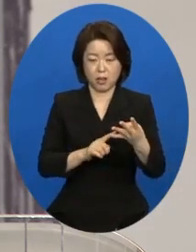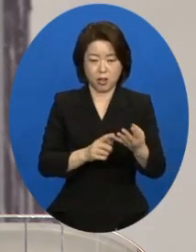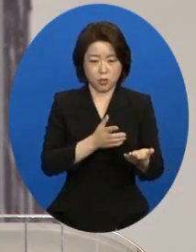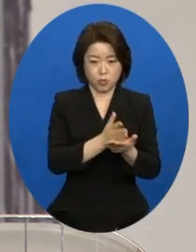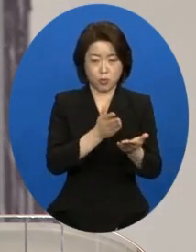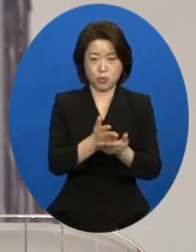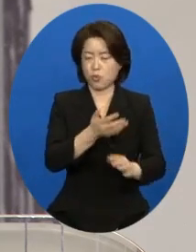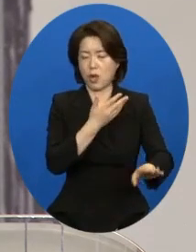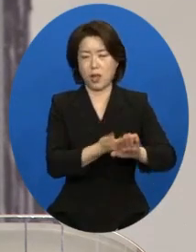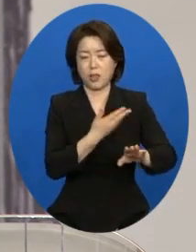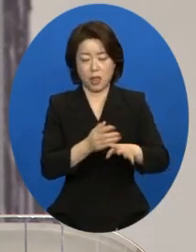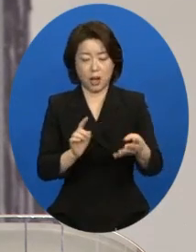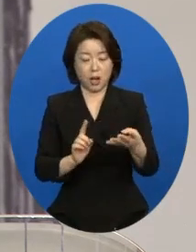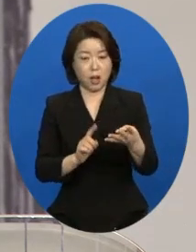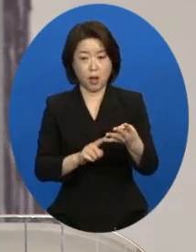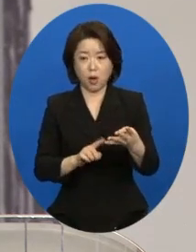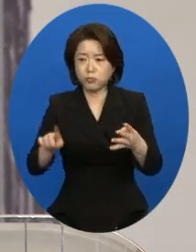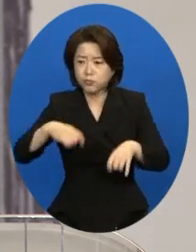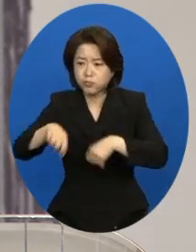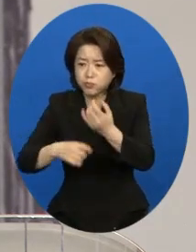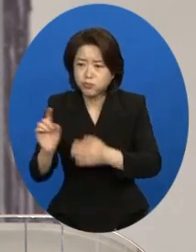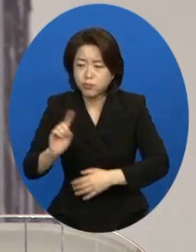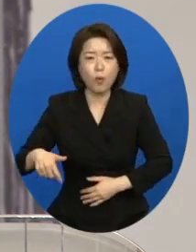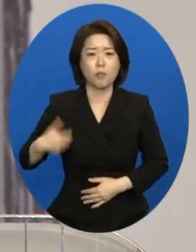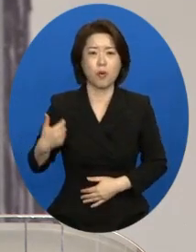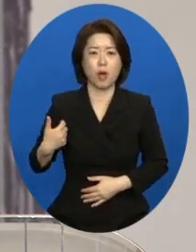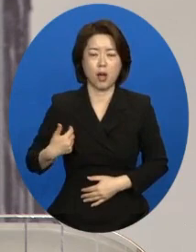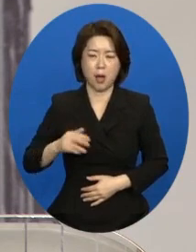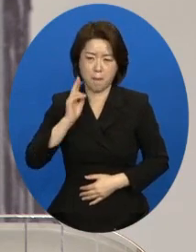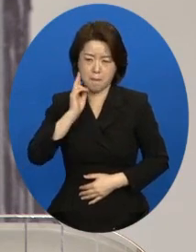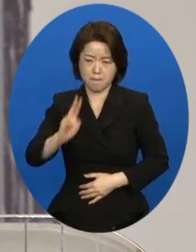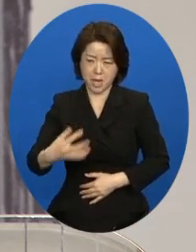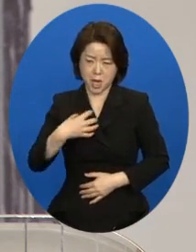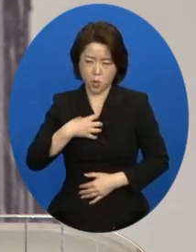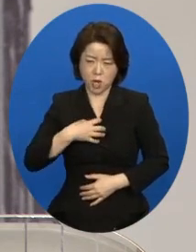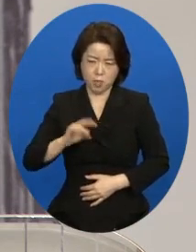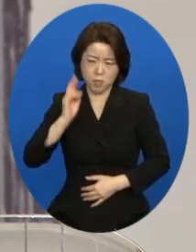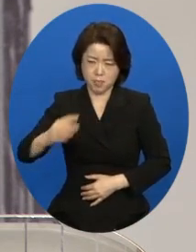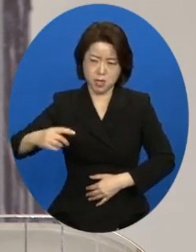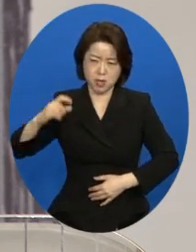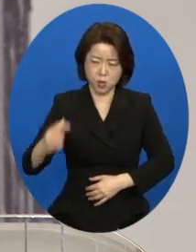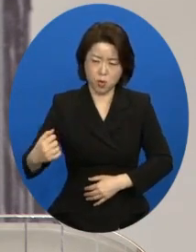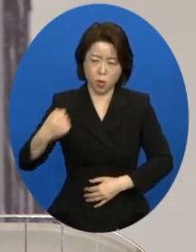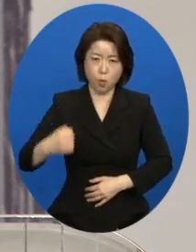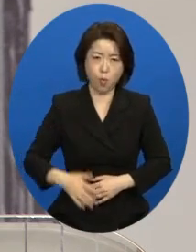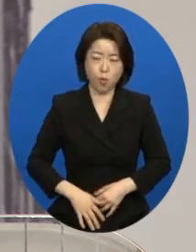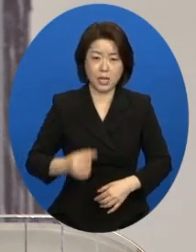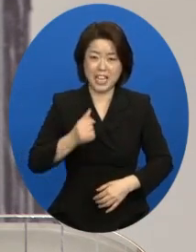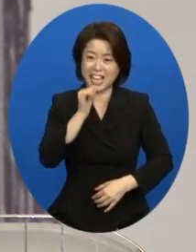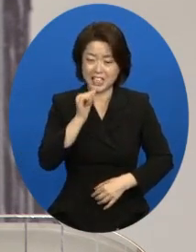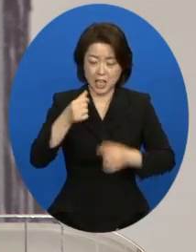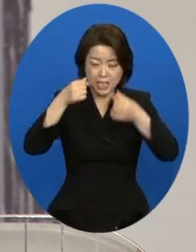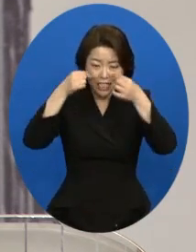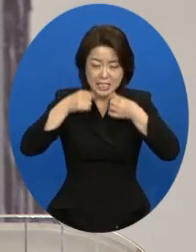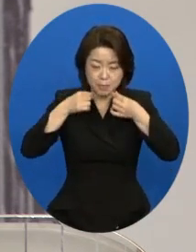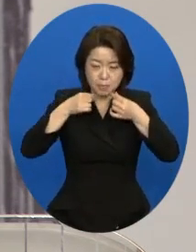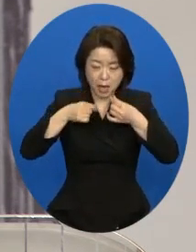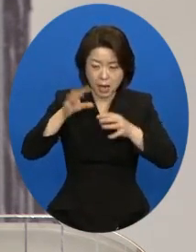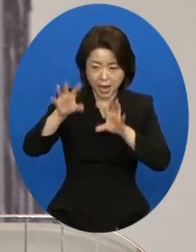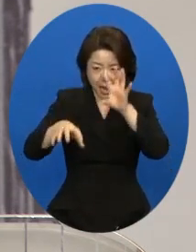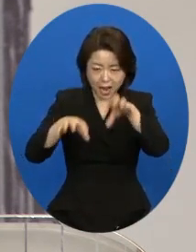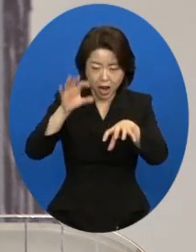달라요. 무슨 짐승인지 모르겠어요. 매우 사납고 매우 강하고 쇠로 된 이빨과 발톱으로